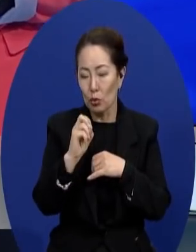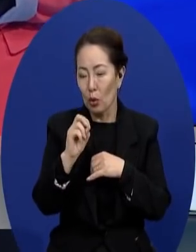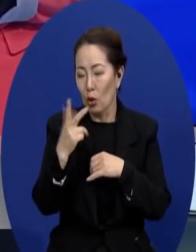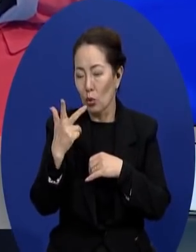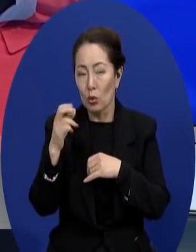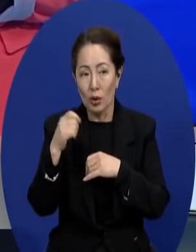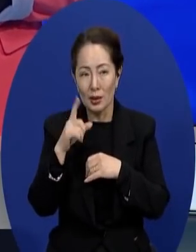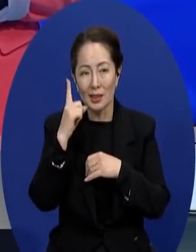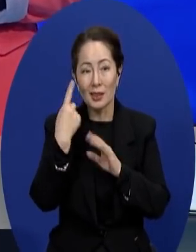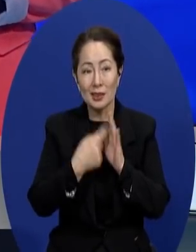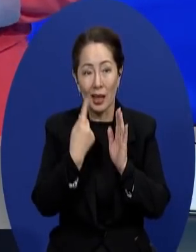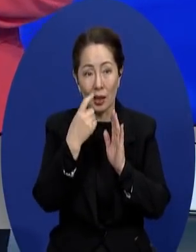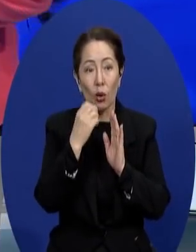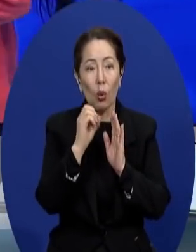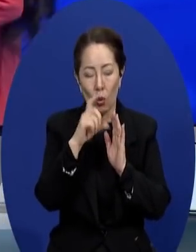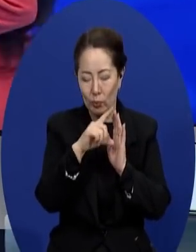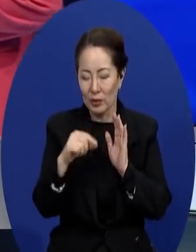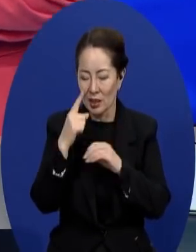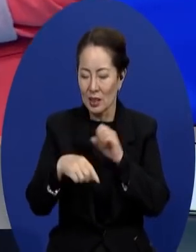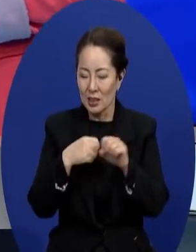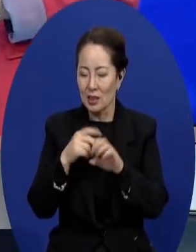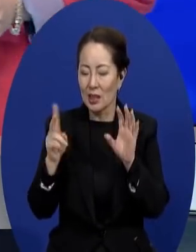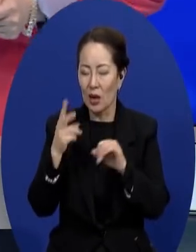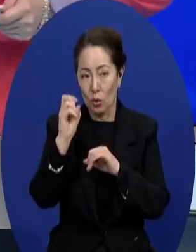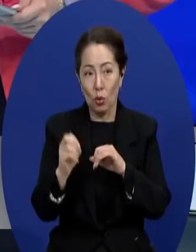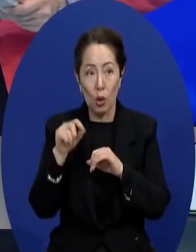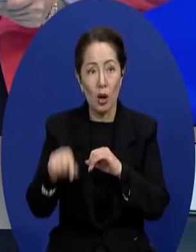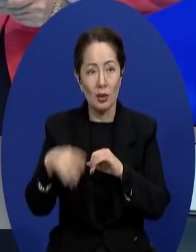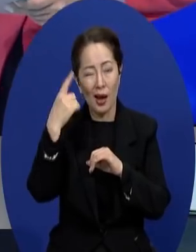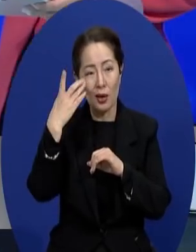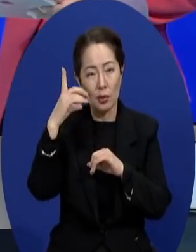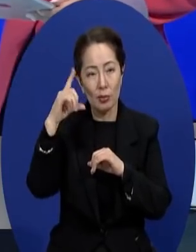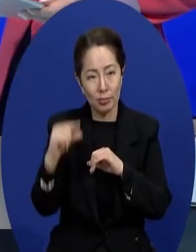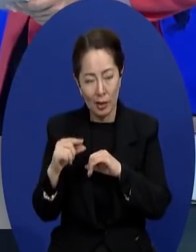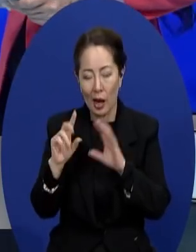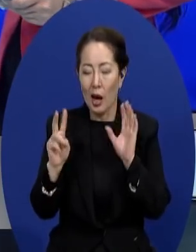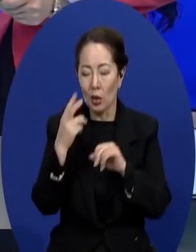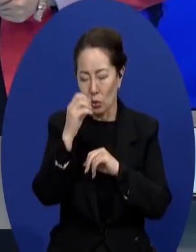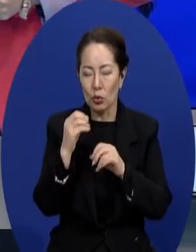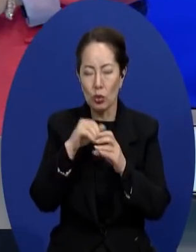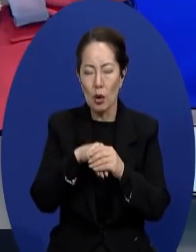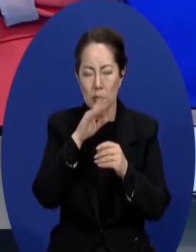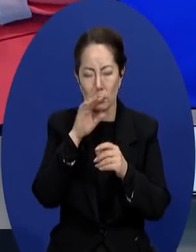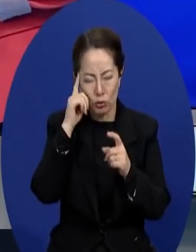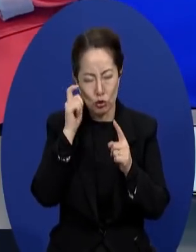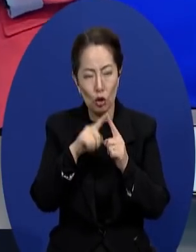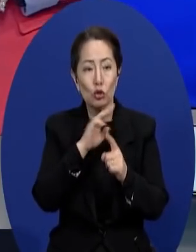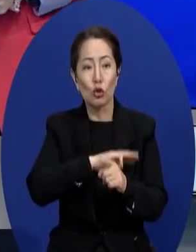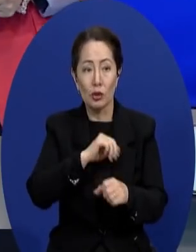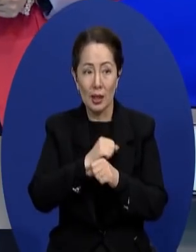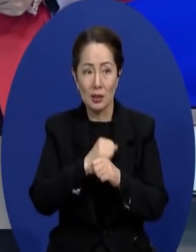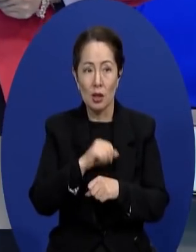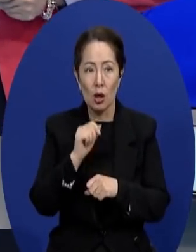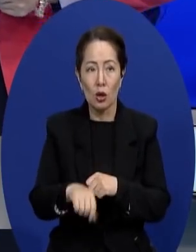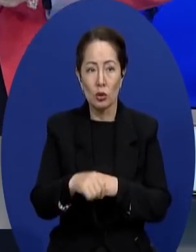1% сарын 1% буюу. За жилийн 12 өнөөдрийн 15% бол 12% хүргэнэ гэдэг ийм зорилттой ажиллаж байгаа. Одоо 23 он